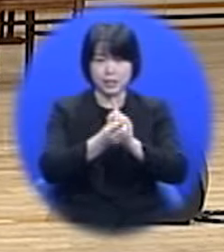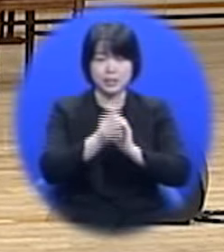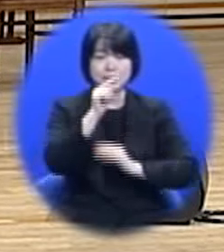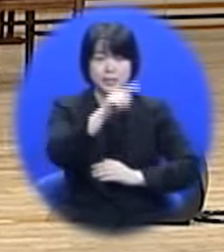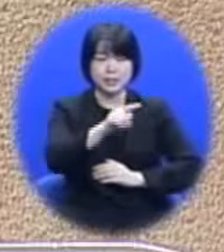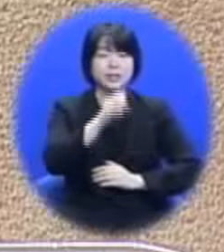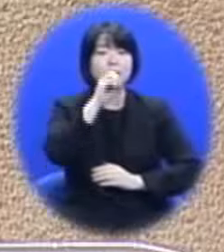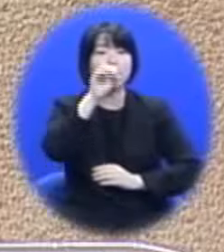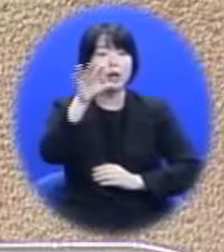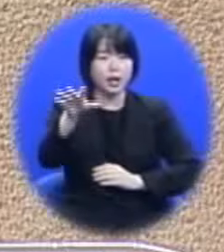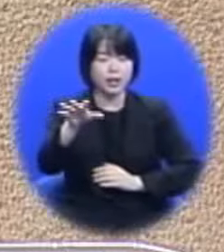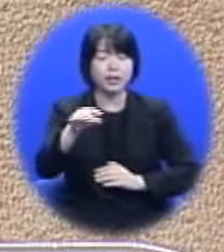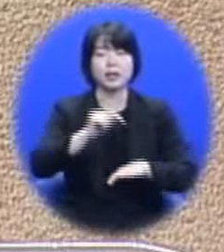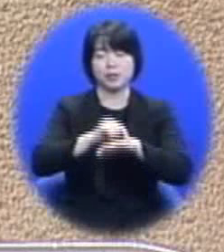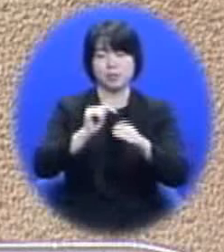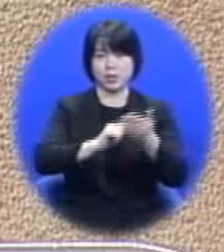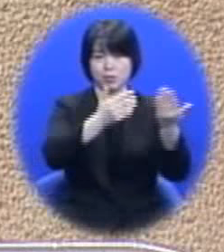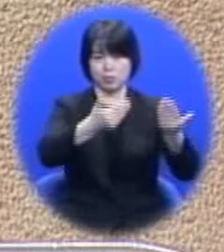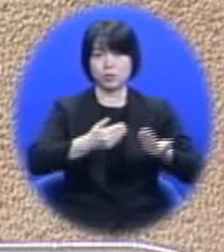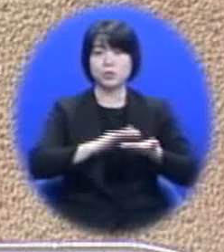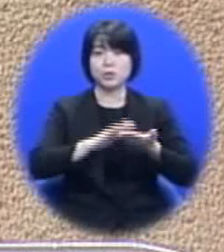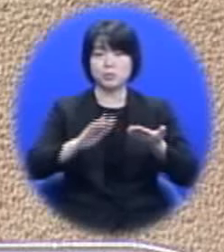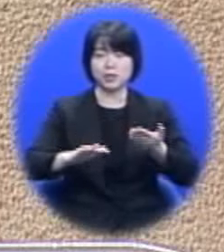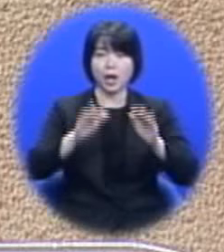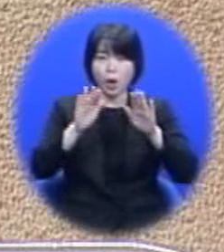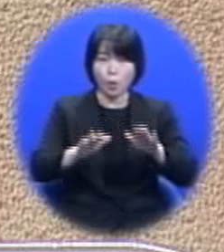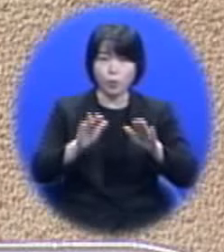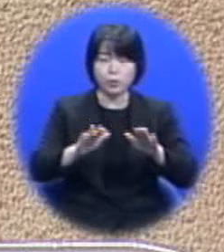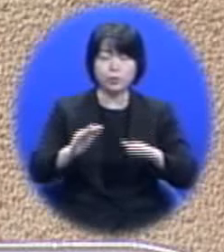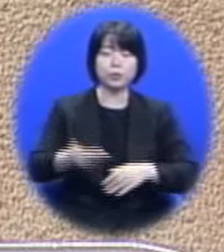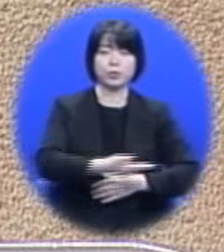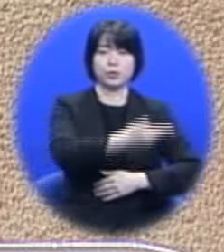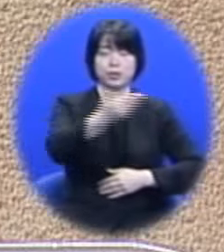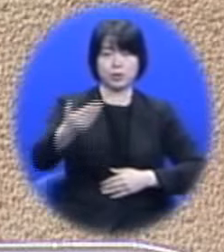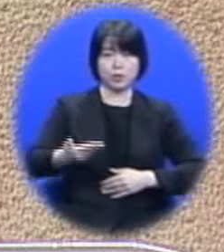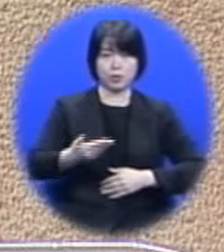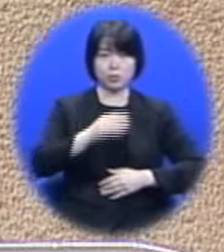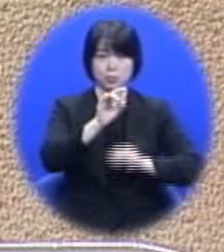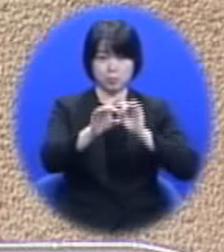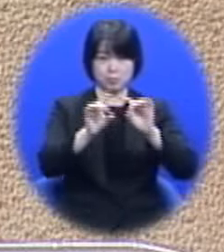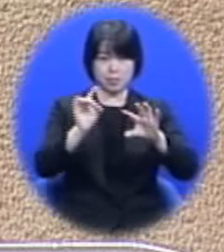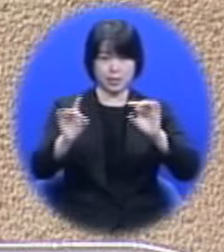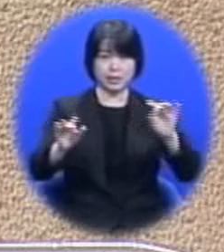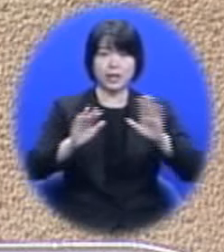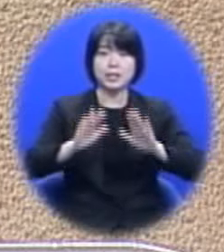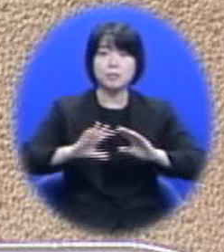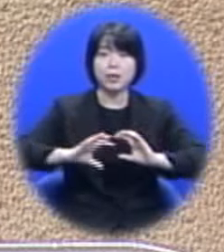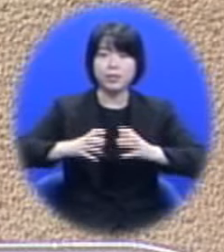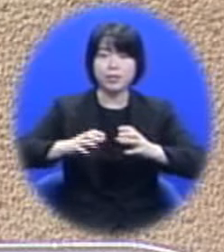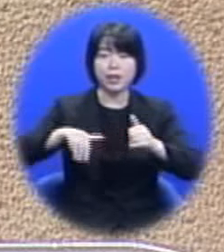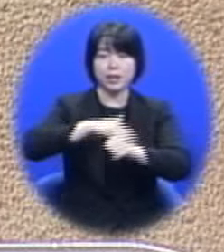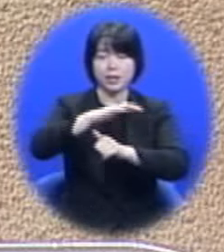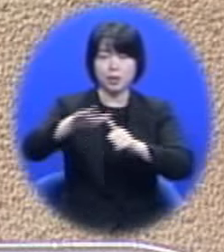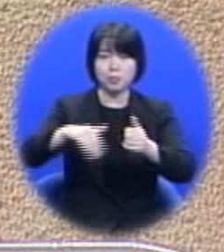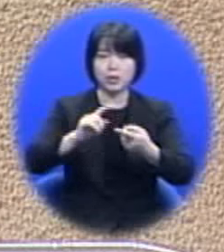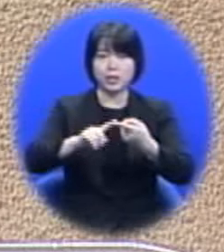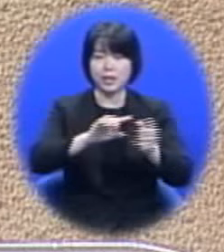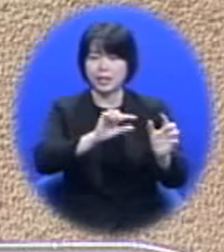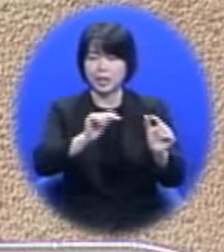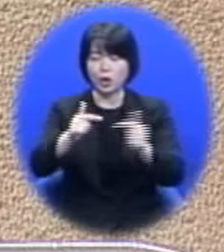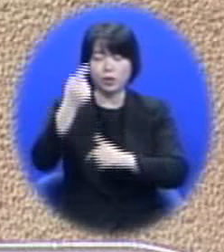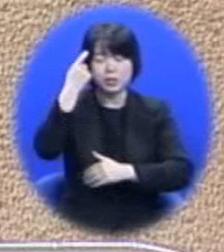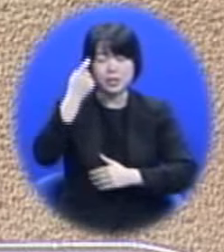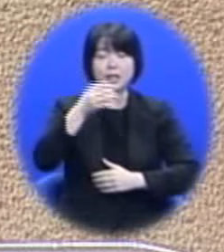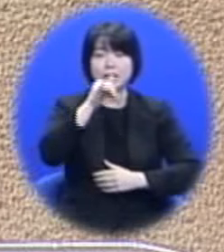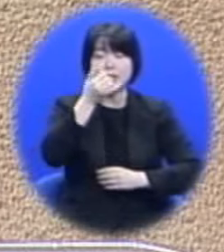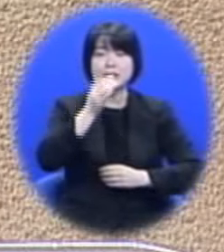마음을 주십니다. 오늘도 여러분 나름대로 지금 현 시국에 대한 여러 생각이 있겠지만